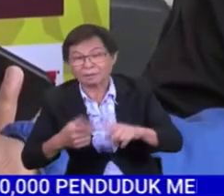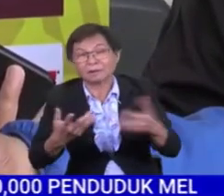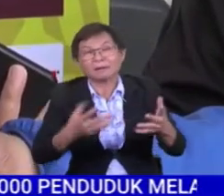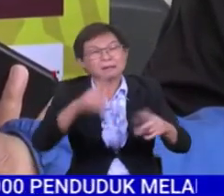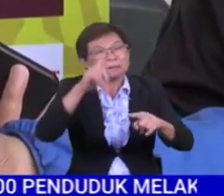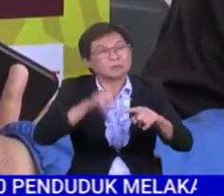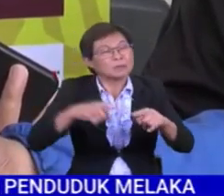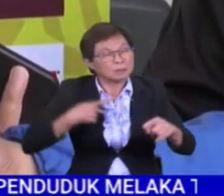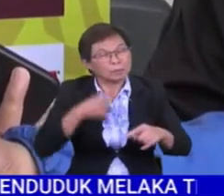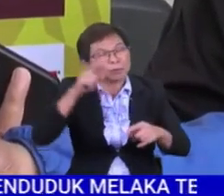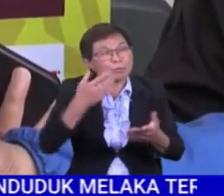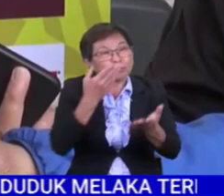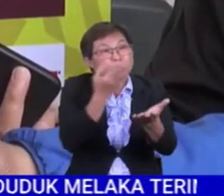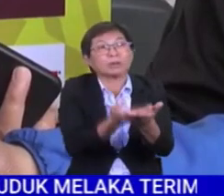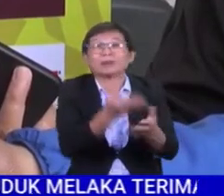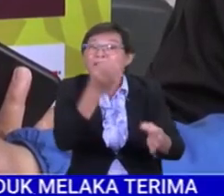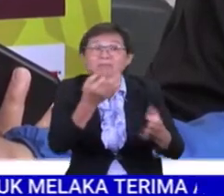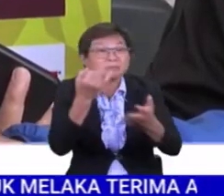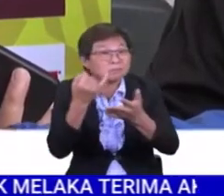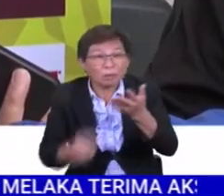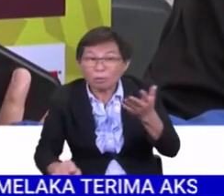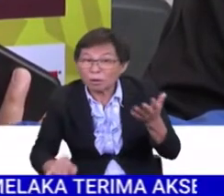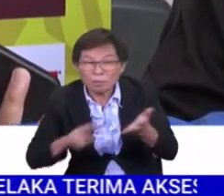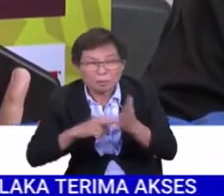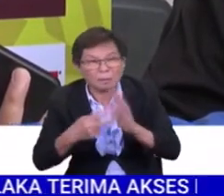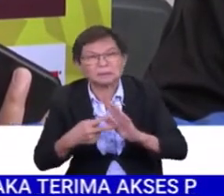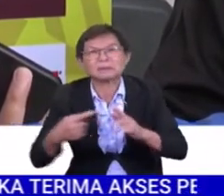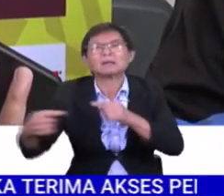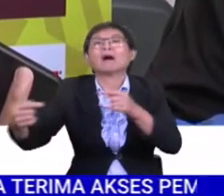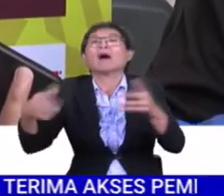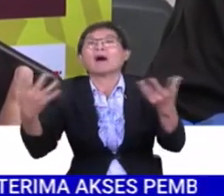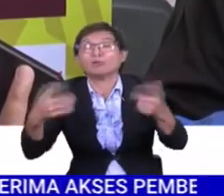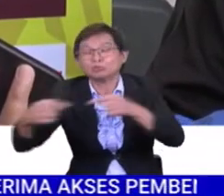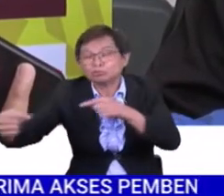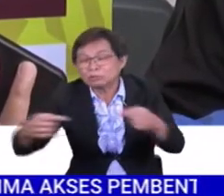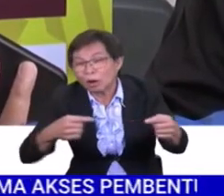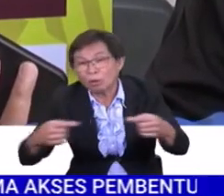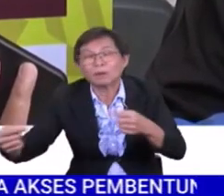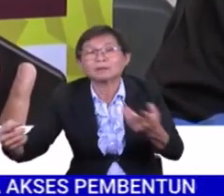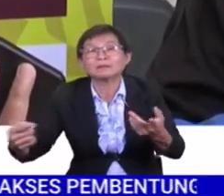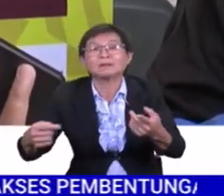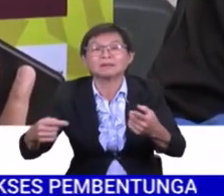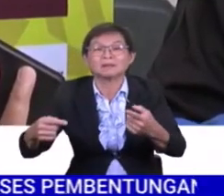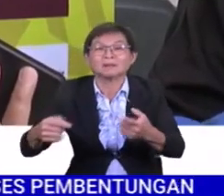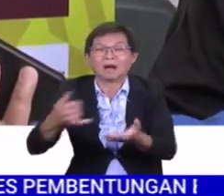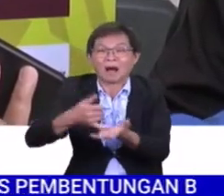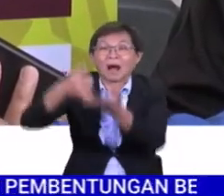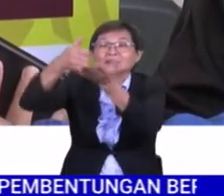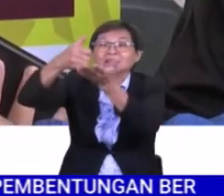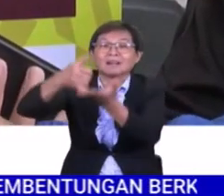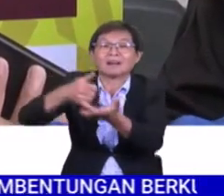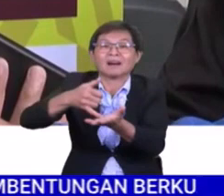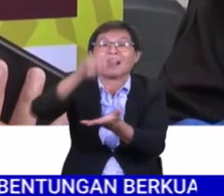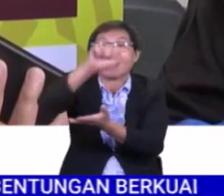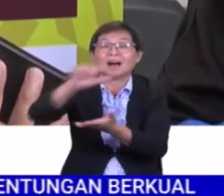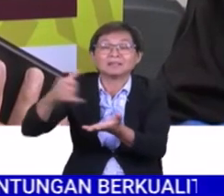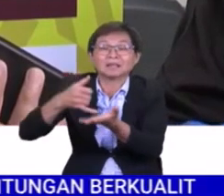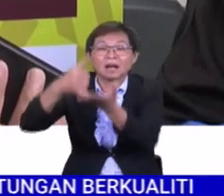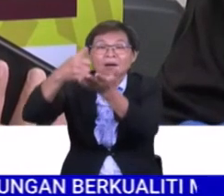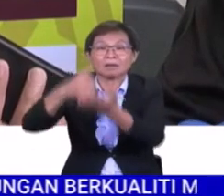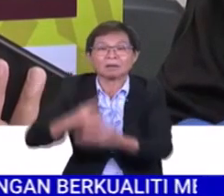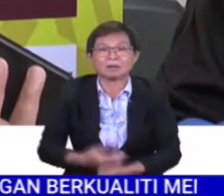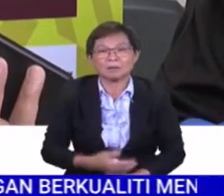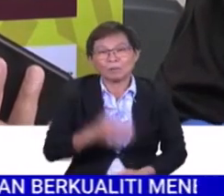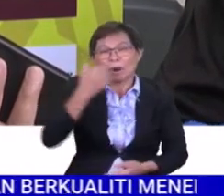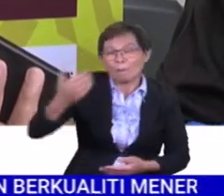di Asia Cup nanti? Kita nak lawan yang Bahrain, dengan apa, Turkmenistan. So Bangladesh memang lagi bagus